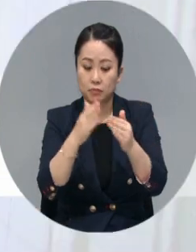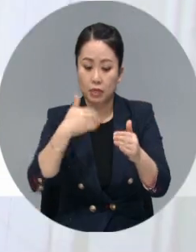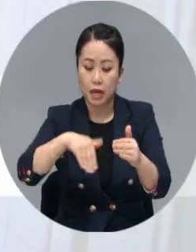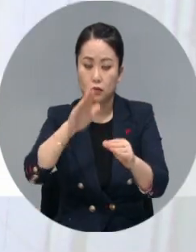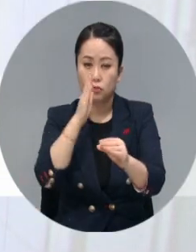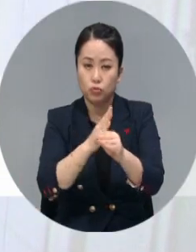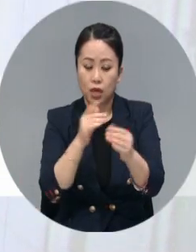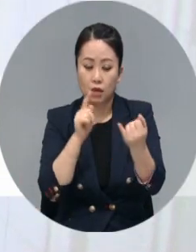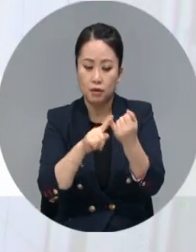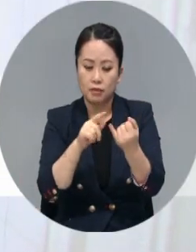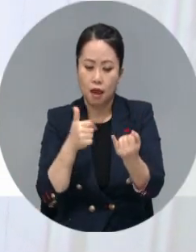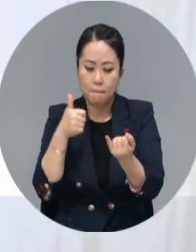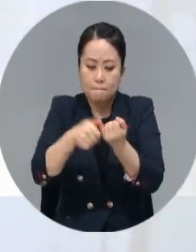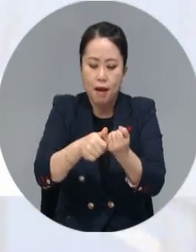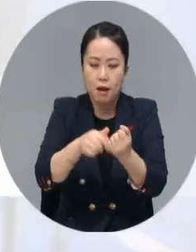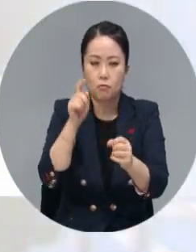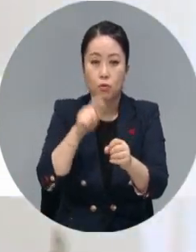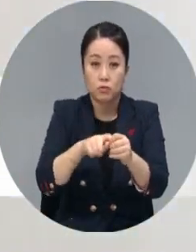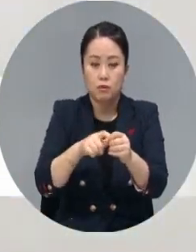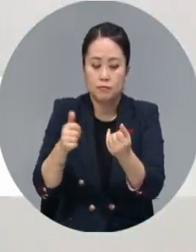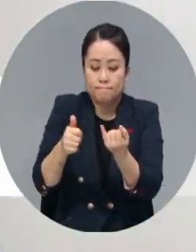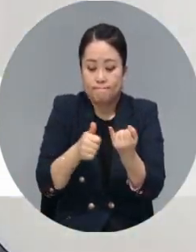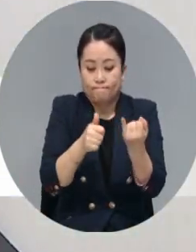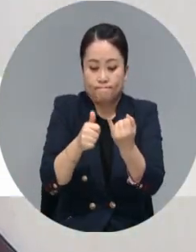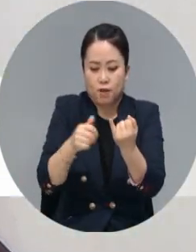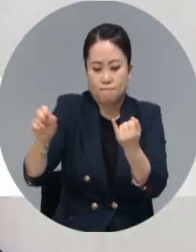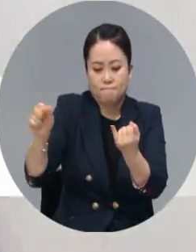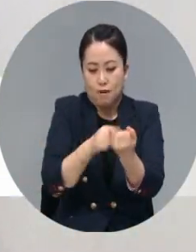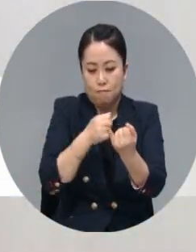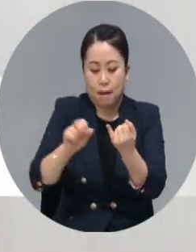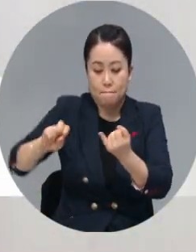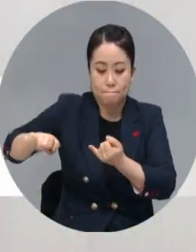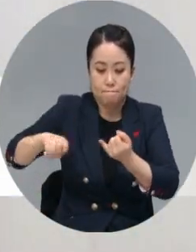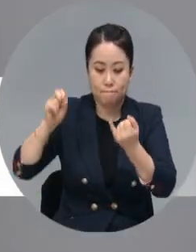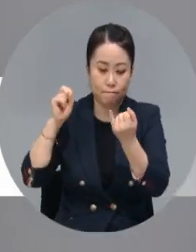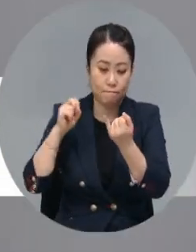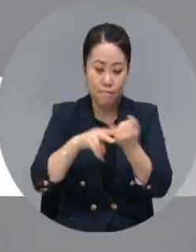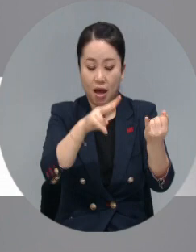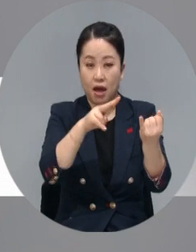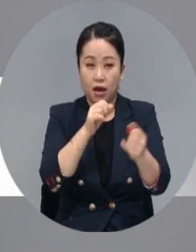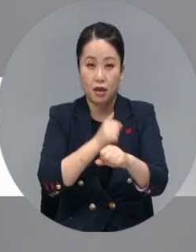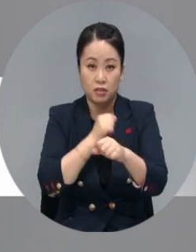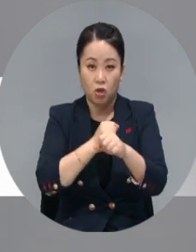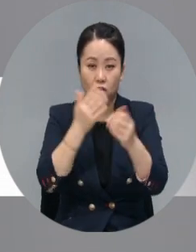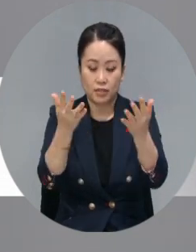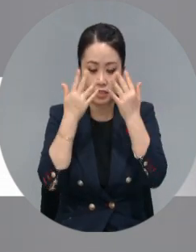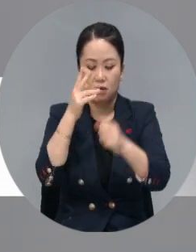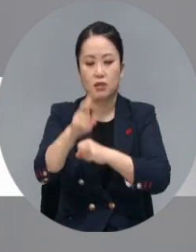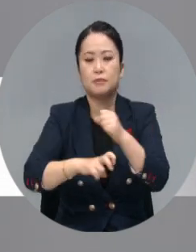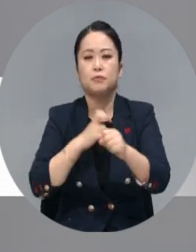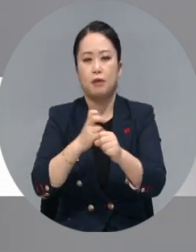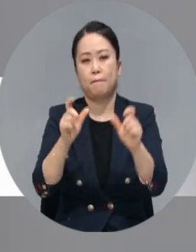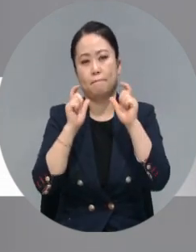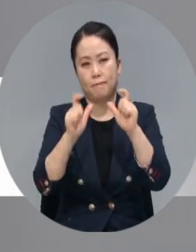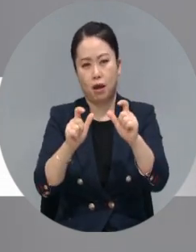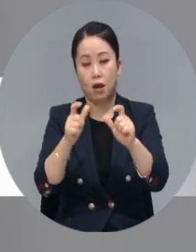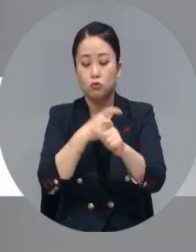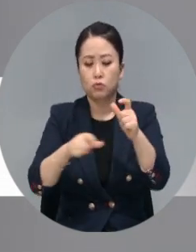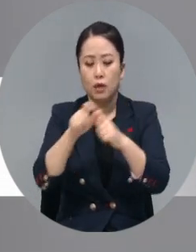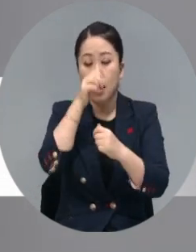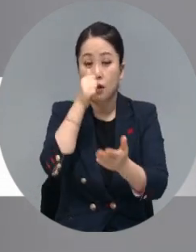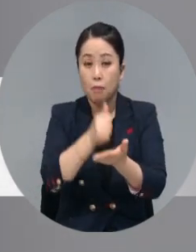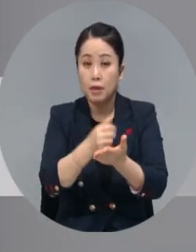여성을 성폭행할 목적으로 따라가 무차별 폭행해 징역 20년을 확정 받았으며 추가 혐의가